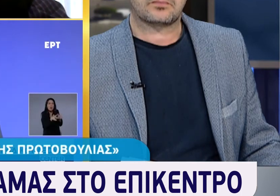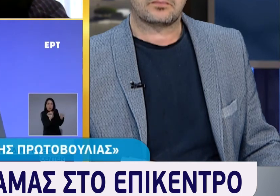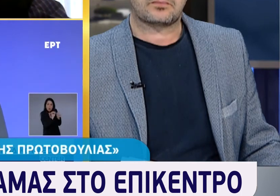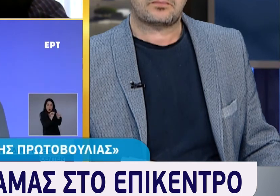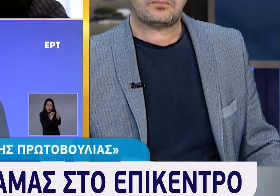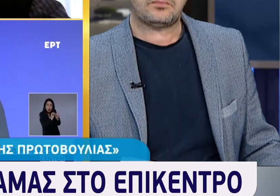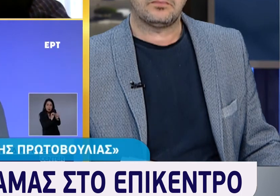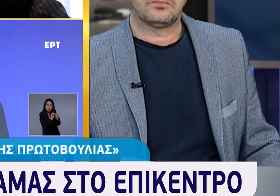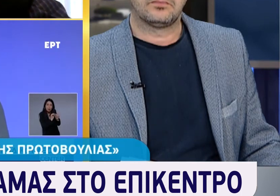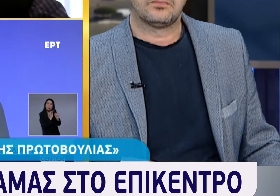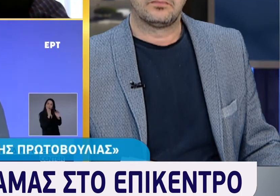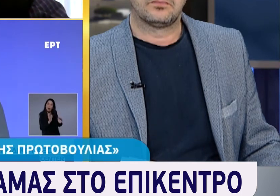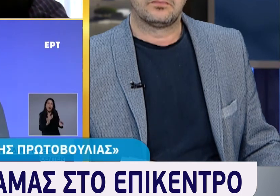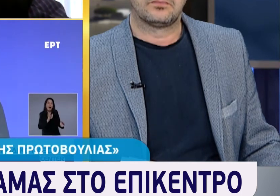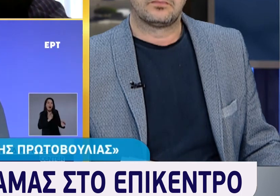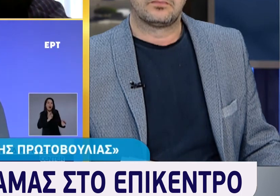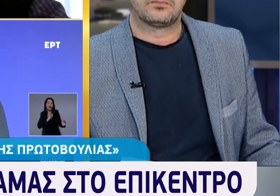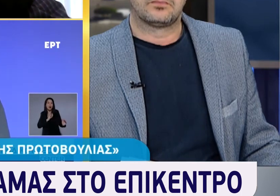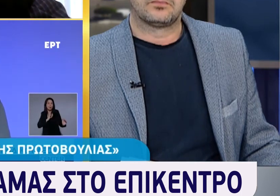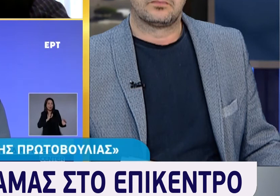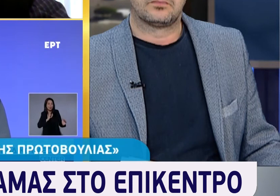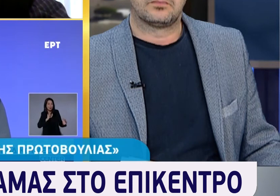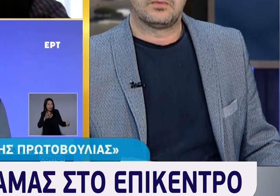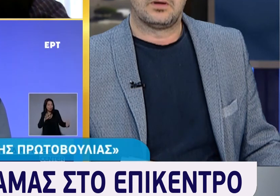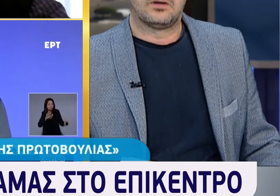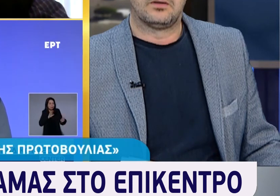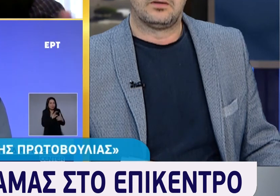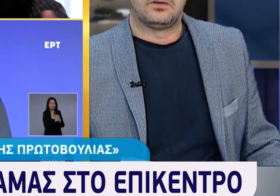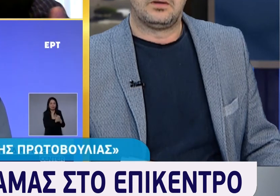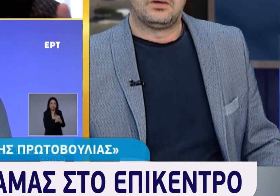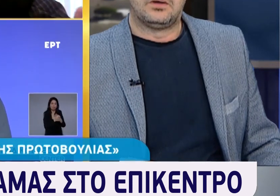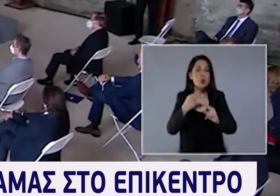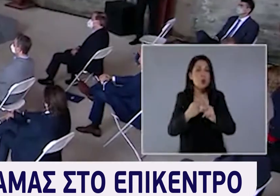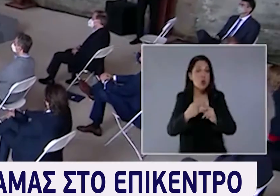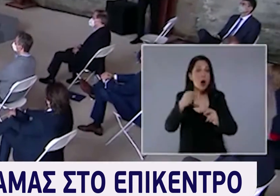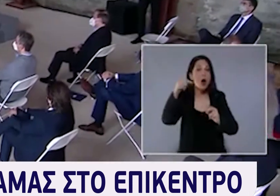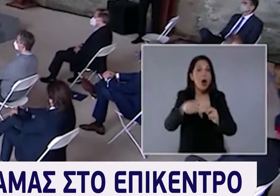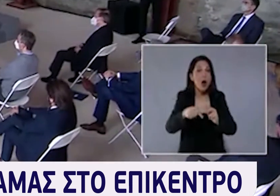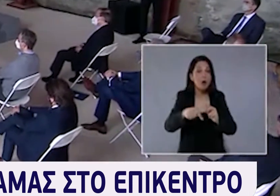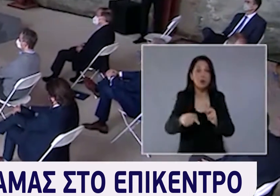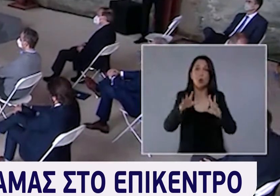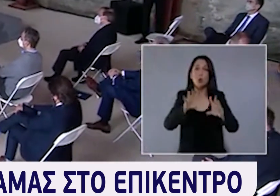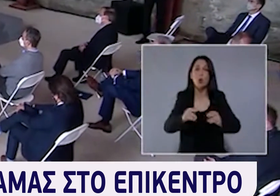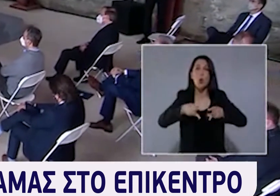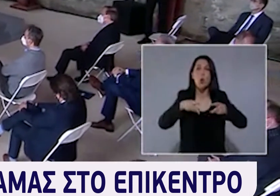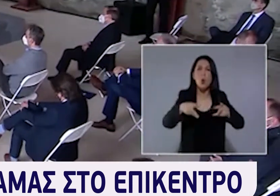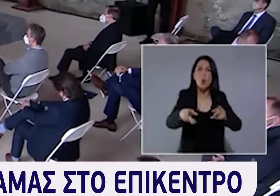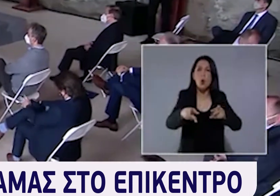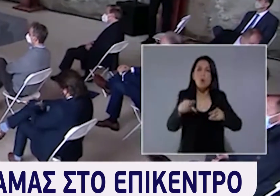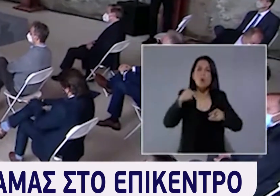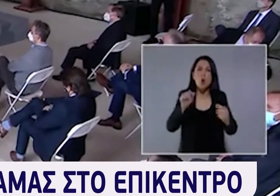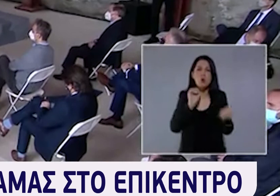στην Καβάλα. Έναν νευραλγικό δρόμο, κατά την ταπεινή μου άποψη, μιας πόλης όπως είναι η Καβάλα, που λόγω του ανάγλυφου που